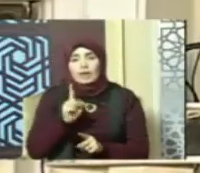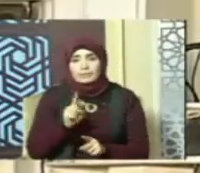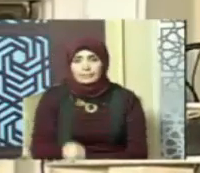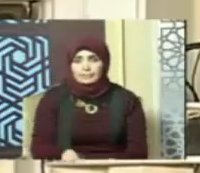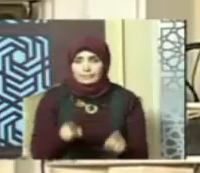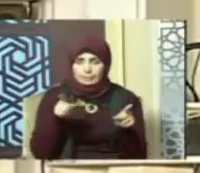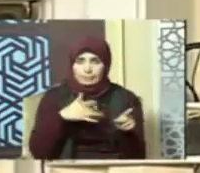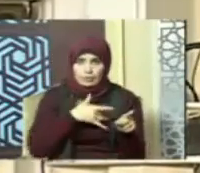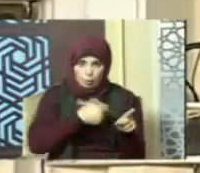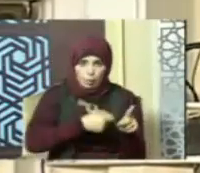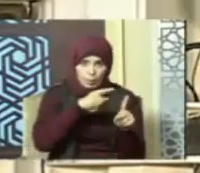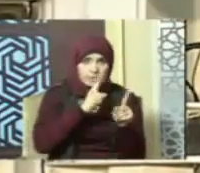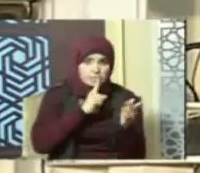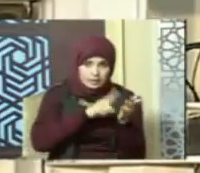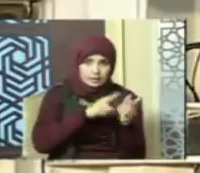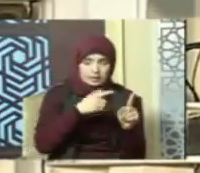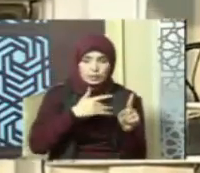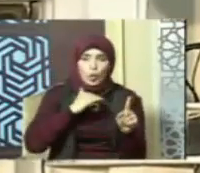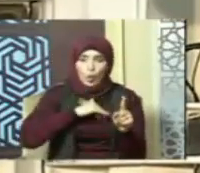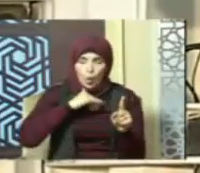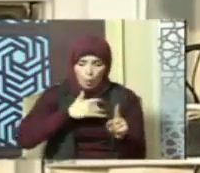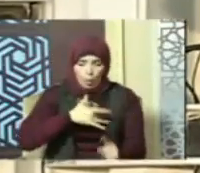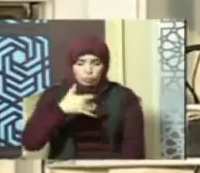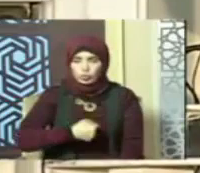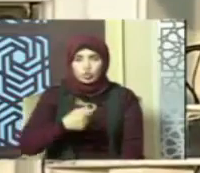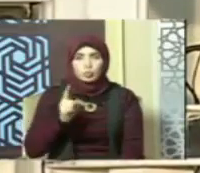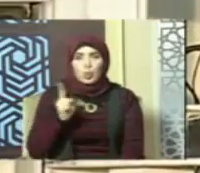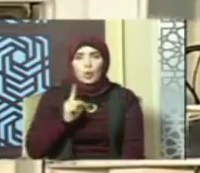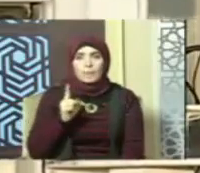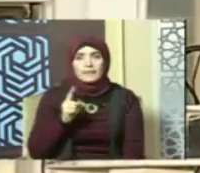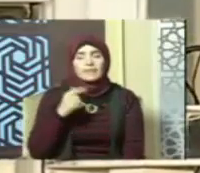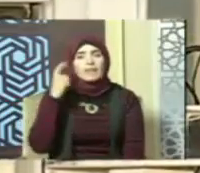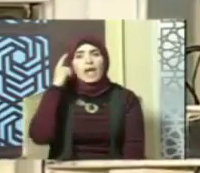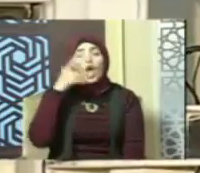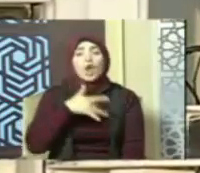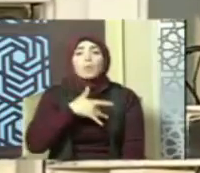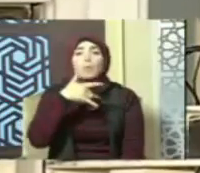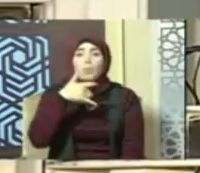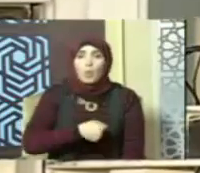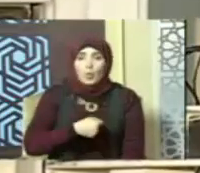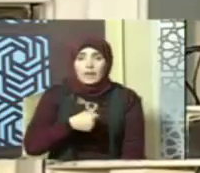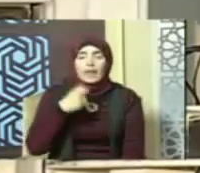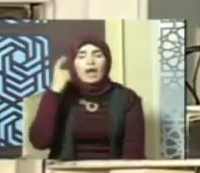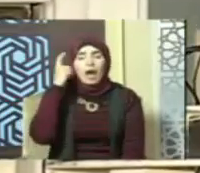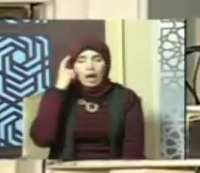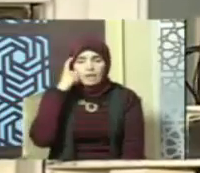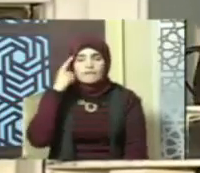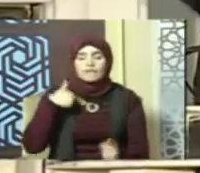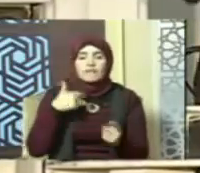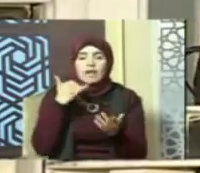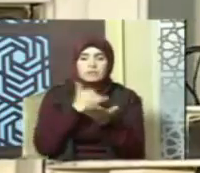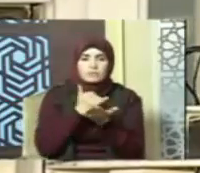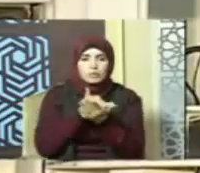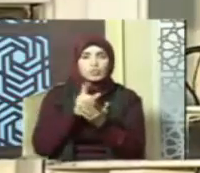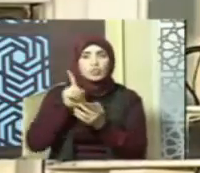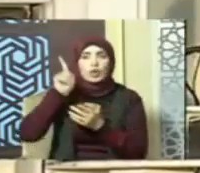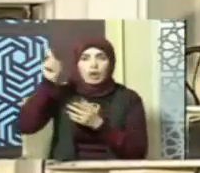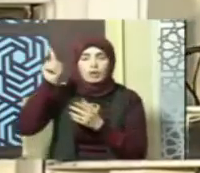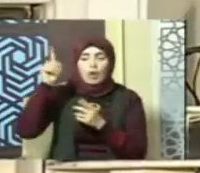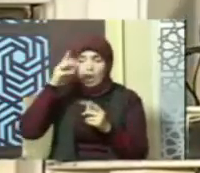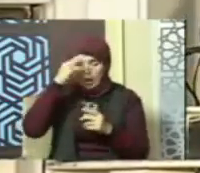يظن أن الأسباب تؤدي إلى المسببات أو إلى النتائج